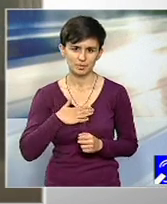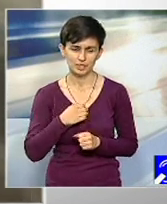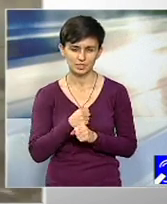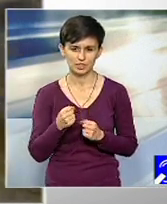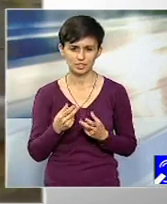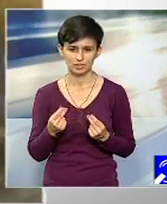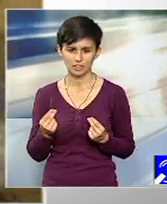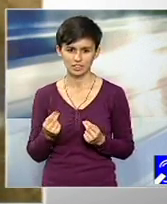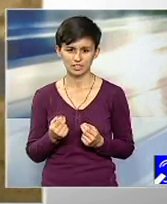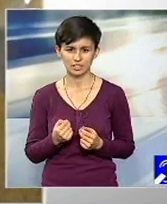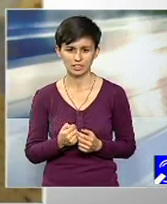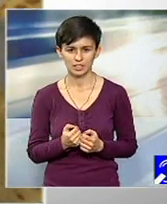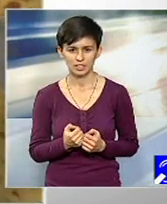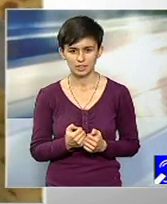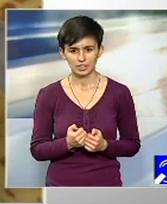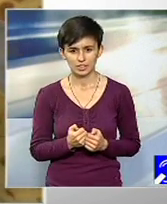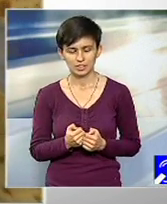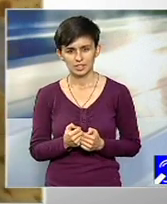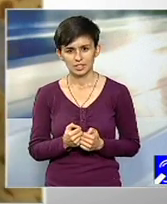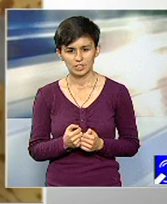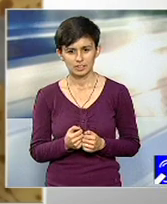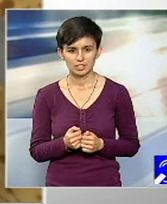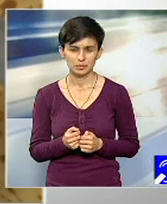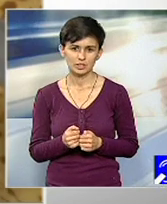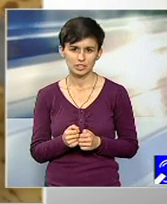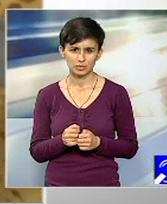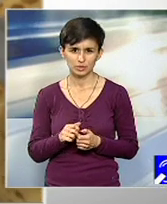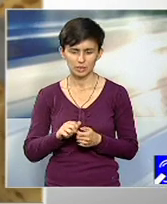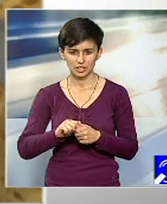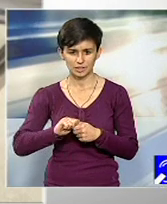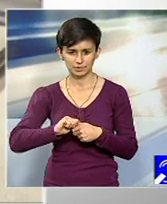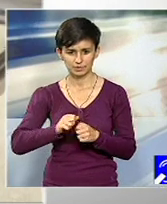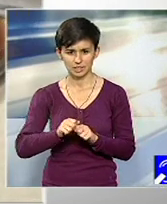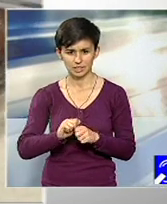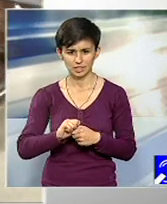de cărță bune în coșe de lămâie. Coșe de lămâie, eu n-am mai